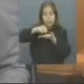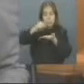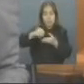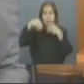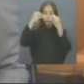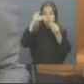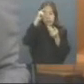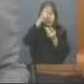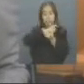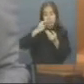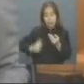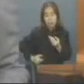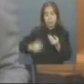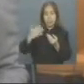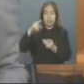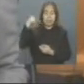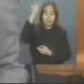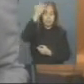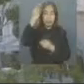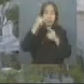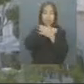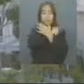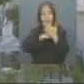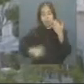ชินีนาถและพระบรมวงศานุวงศ์